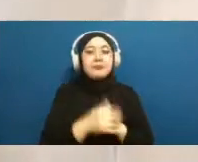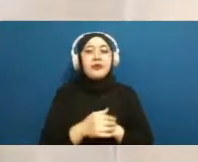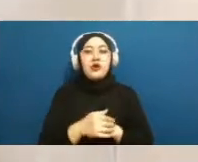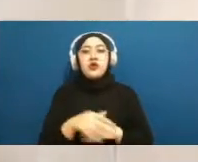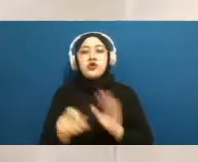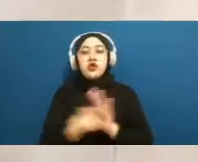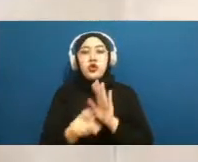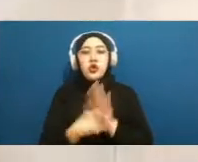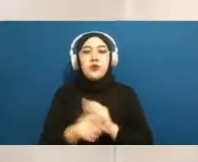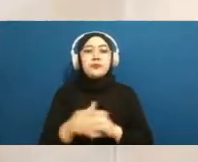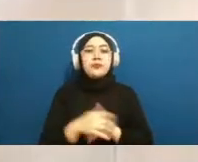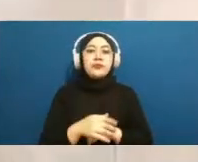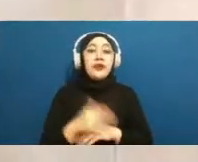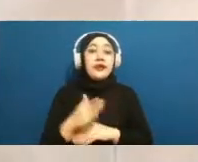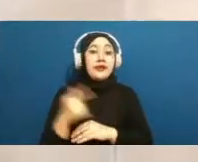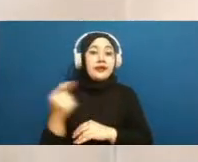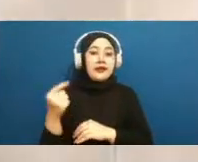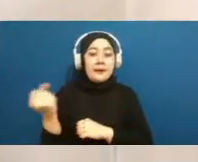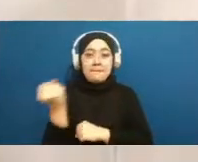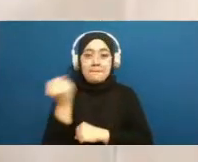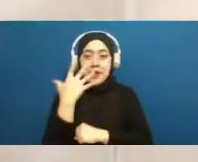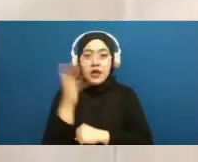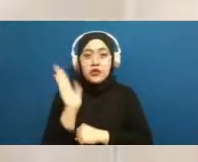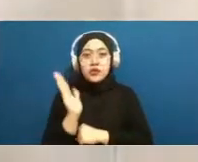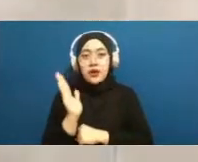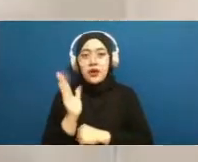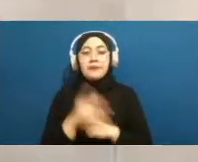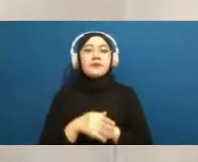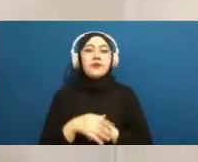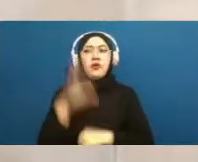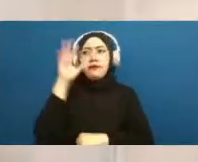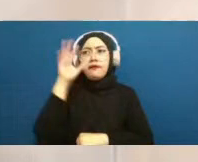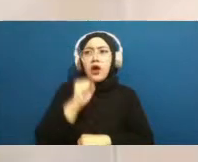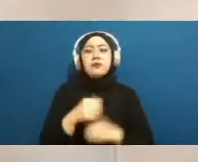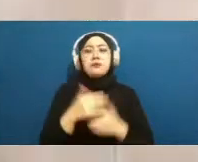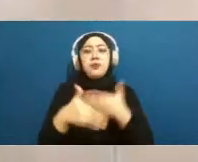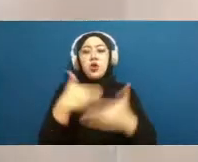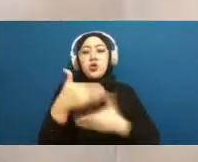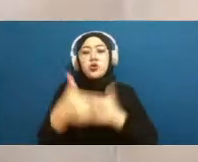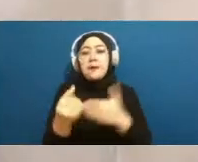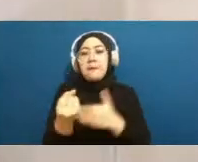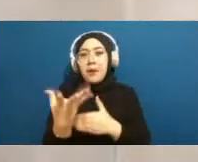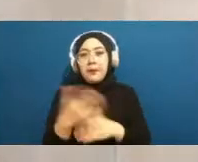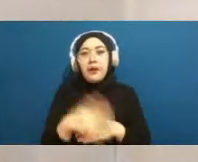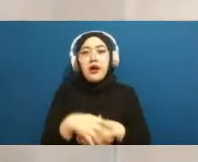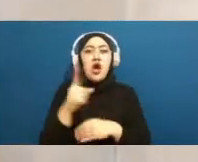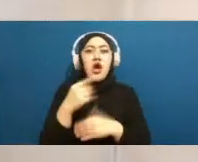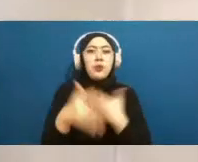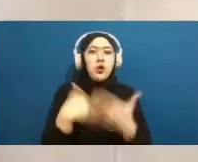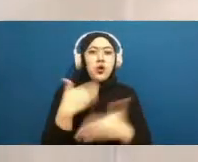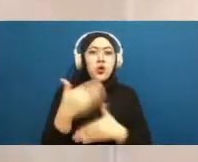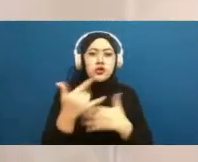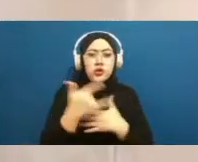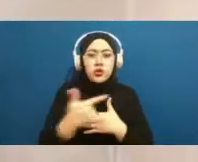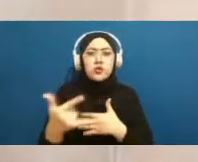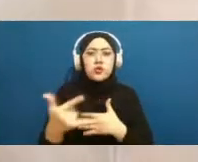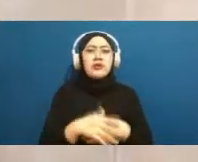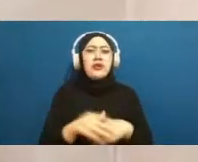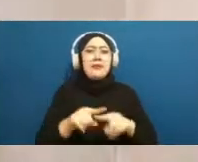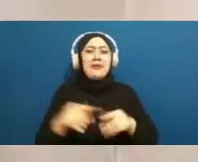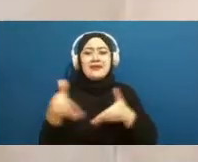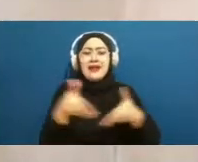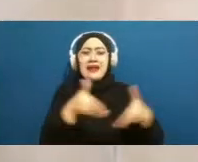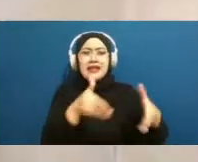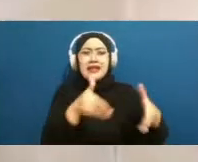contohnya kayak tadi aku bilang. Nah, kalau misalnya udah tahu nih biaya produksi sekian. Kalau kita produksi terus dan nggak ada marketingnya juga kan jadi rugi